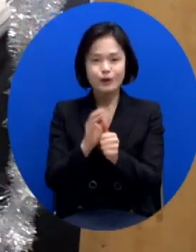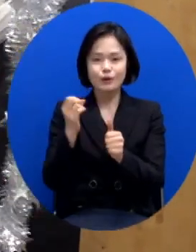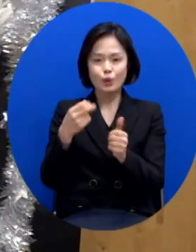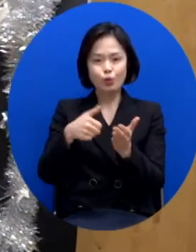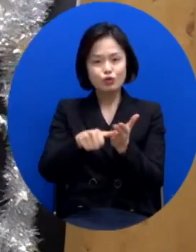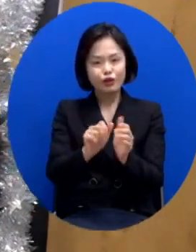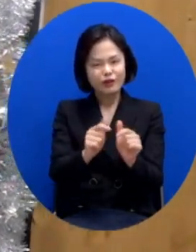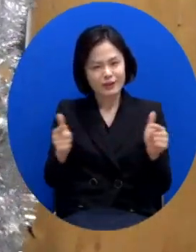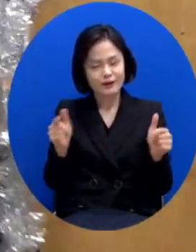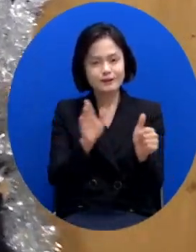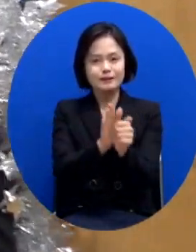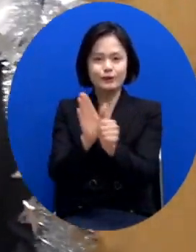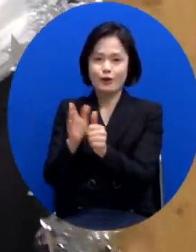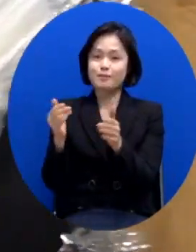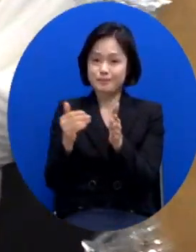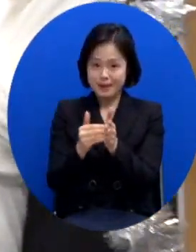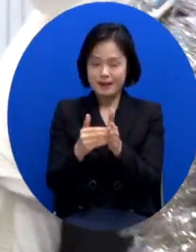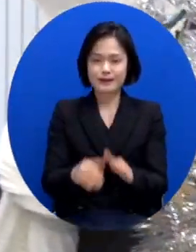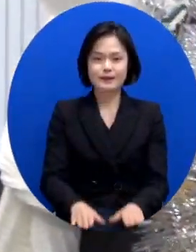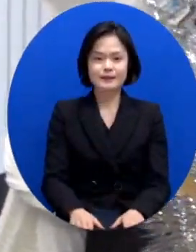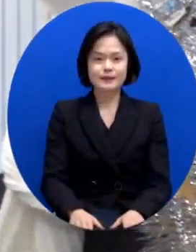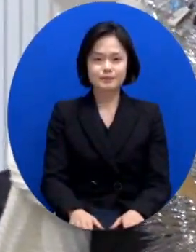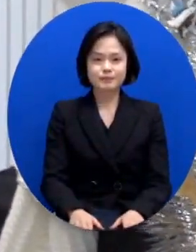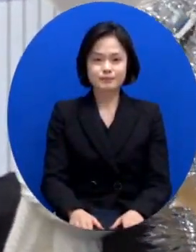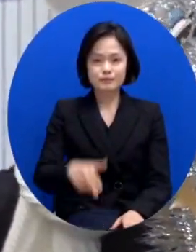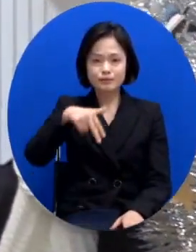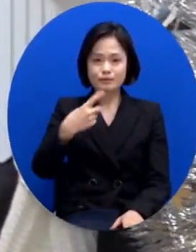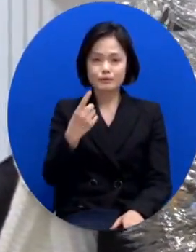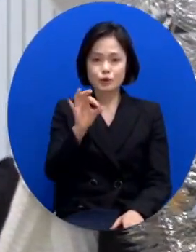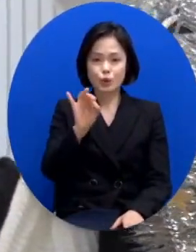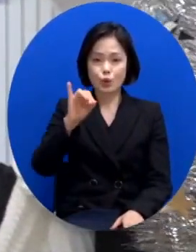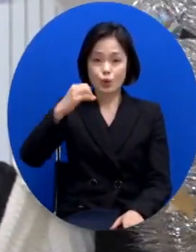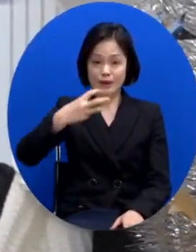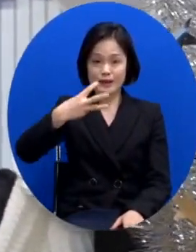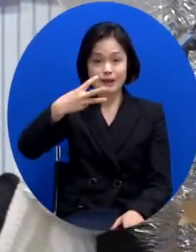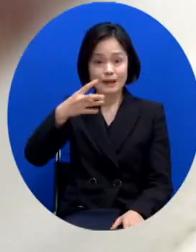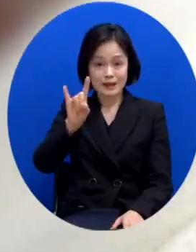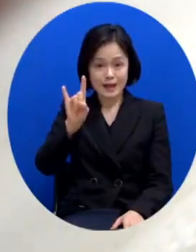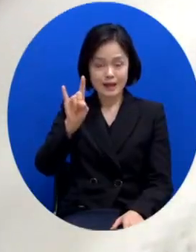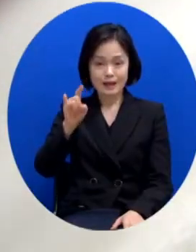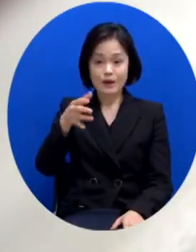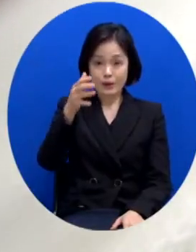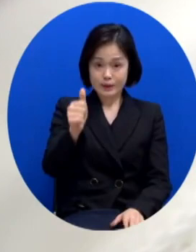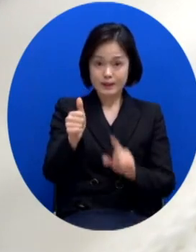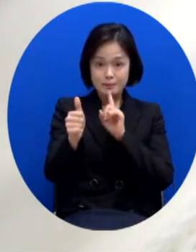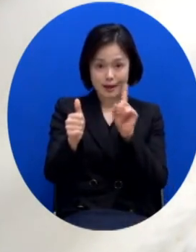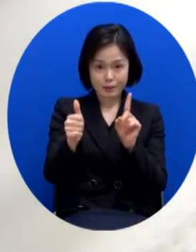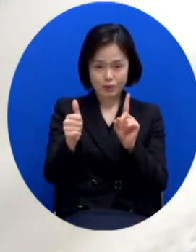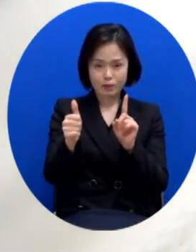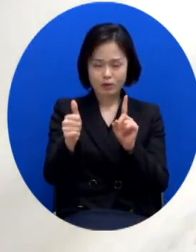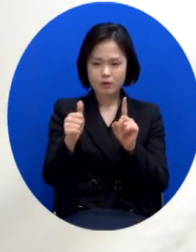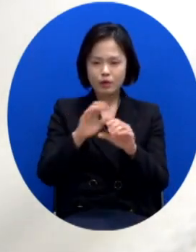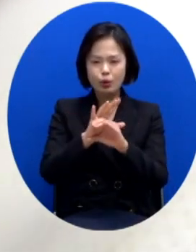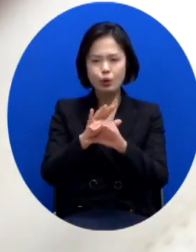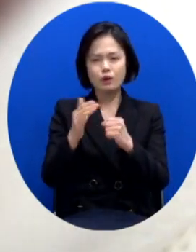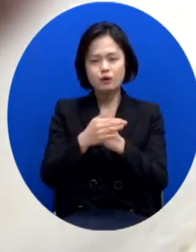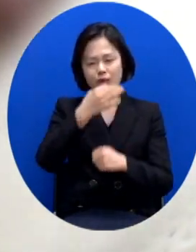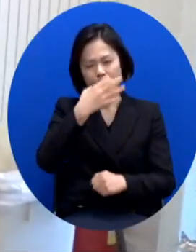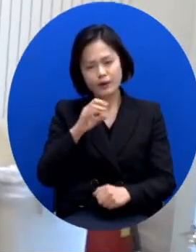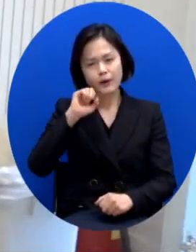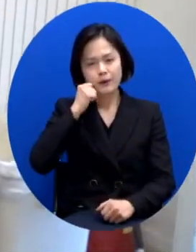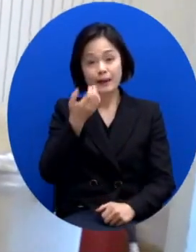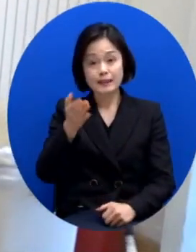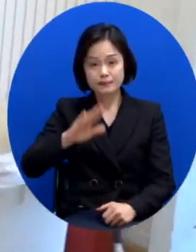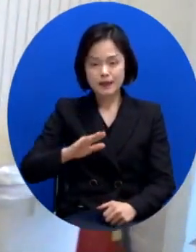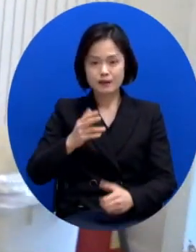전달했습니다 신년하례회 에서 조일 내 대표회장은 코로나 1 그 상황에서 모두가 어렵고 힘들지만 이웃을 사랑하라